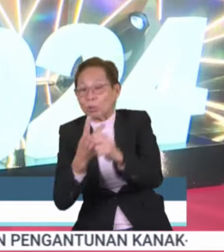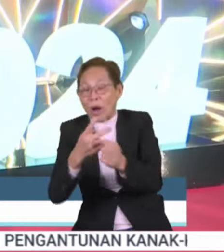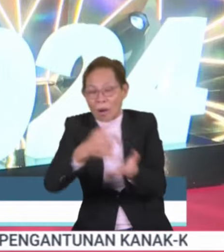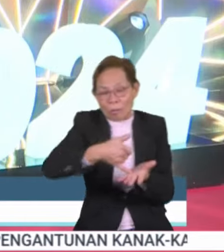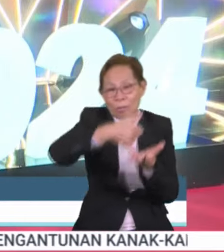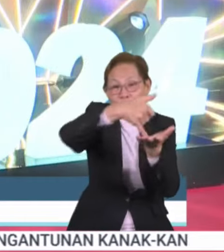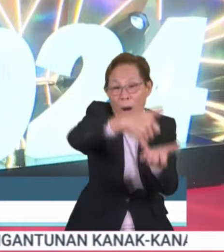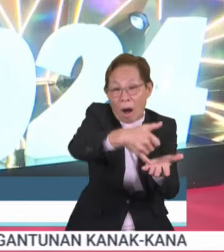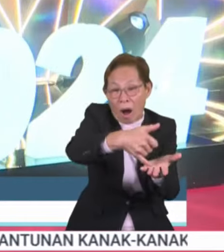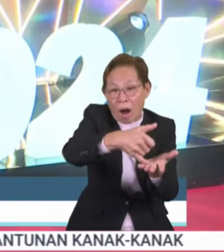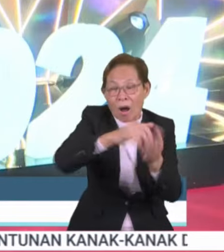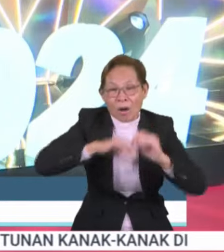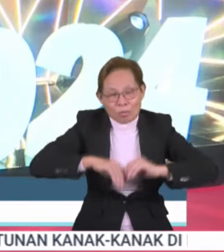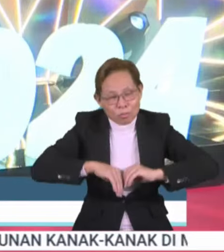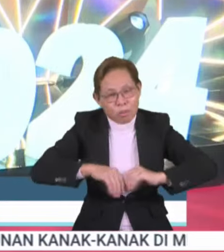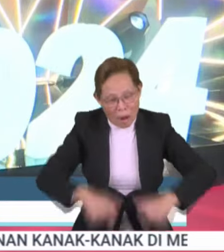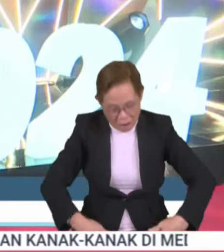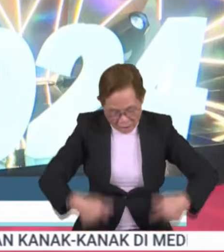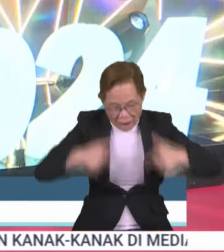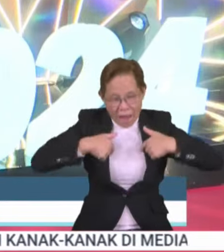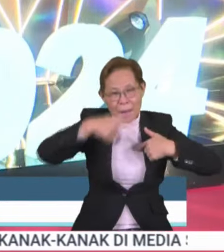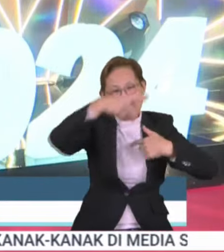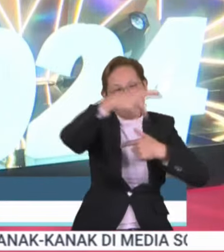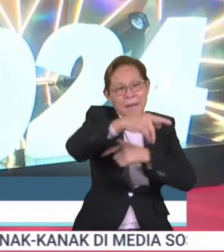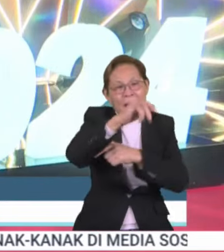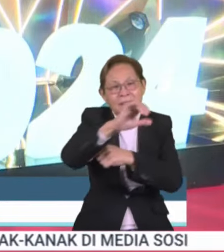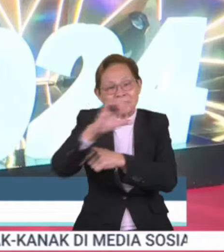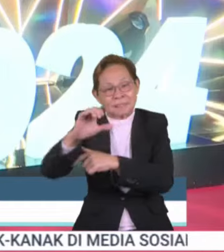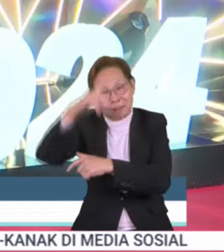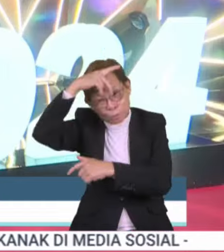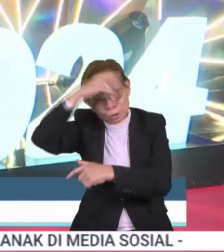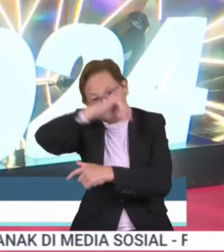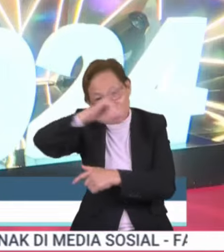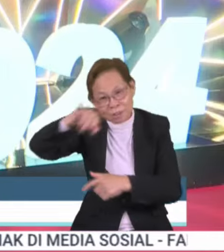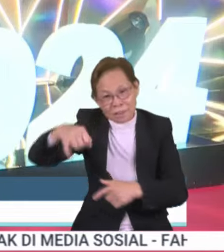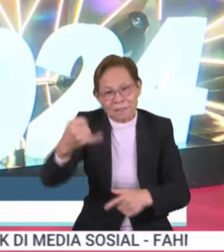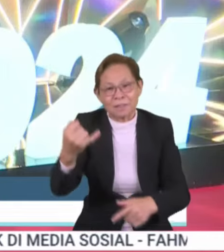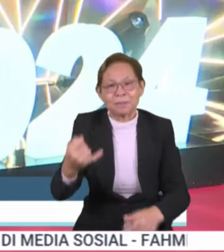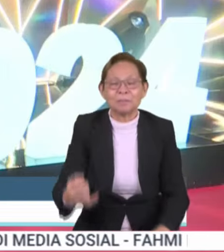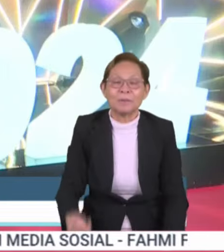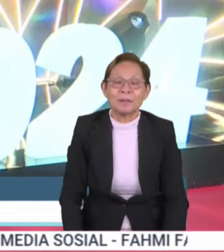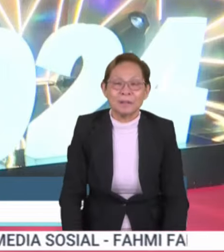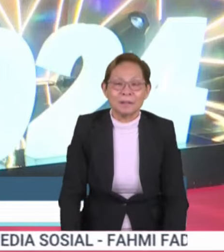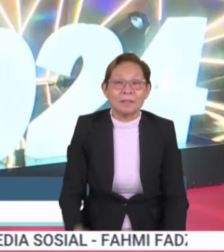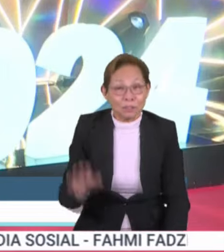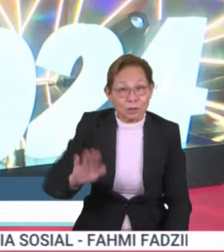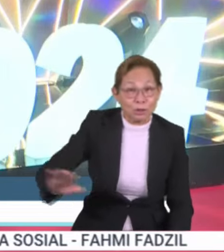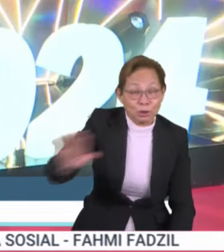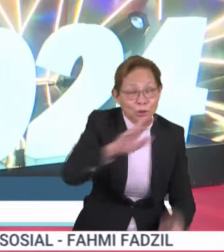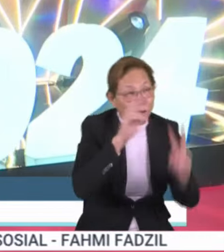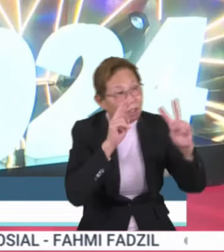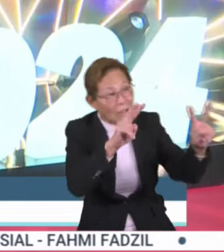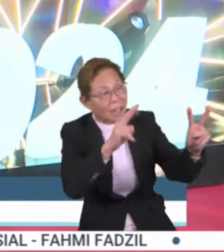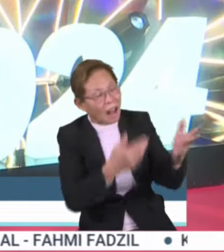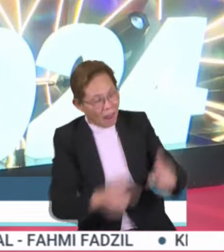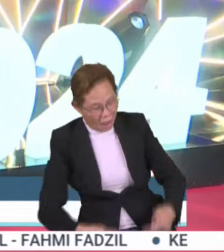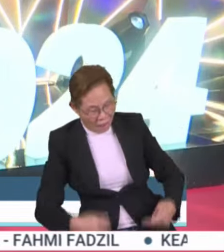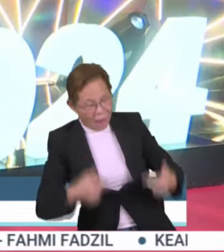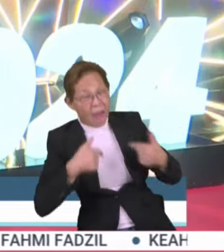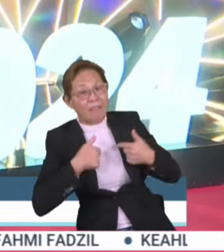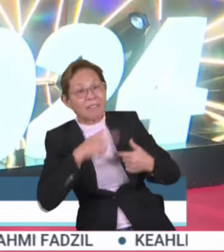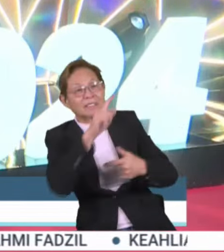akan dipancarkan terus dari Pusat Konvensyen Antarabangsa Putrajaya PICC, dan mana anda juga boleh saksikan secara langsung